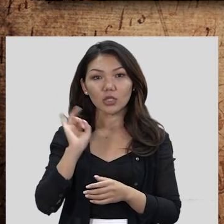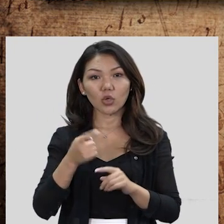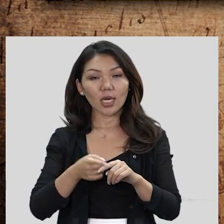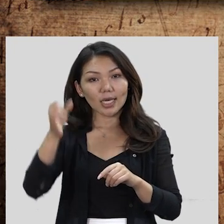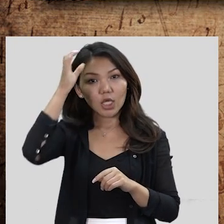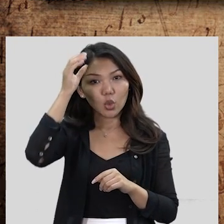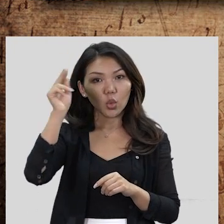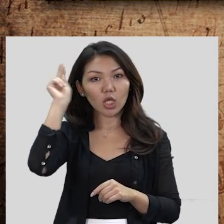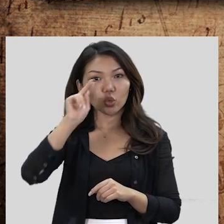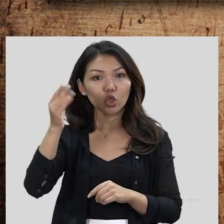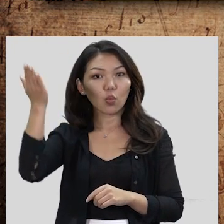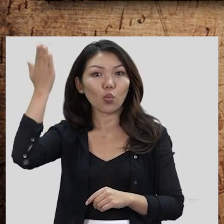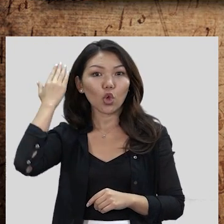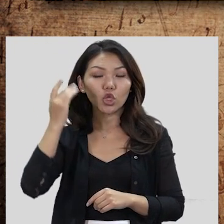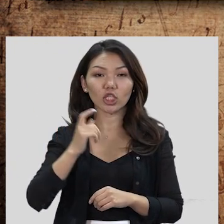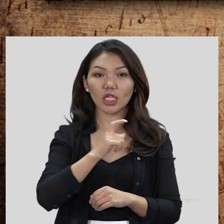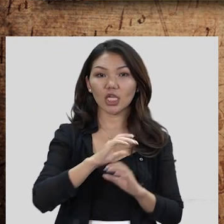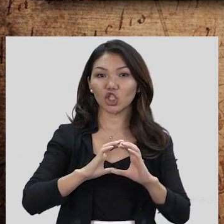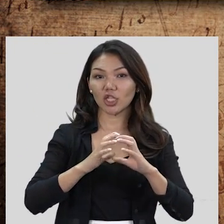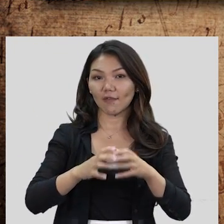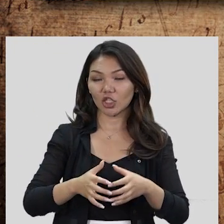изучающая прошлое человечества